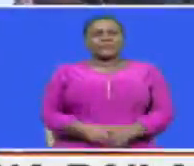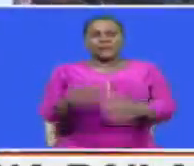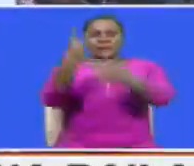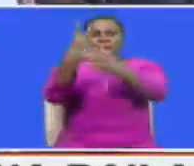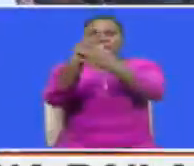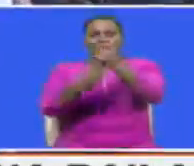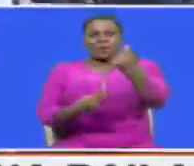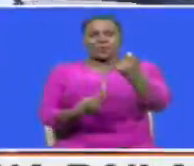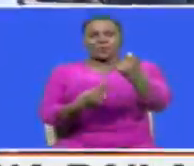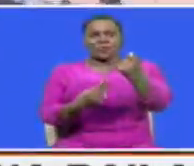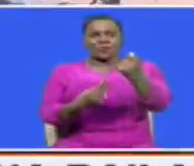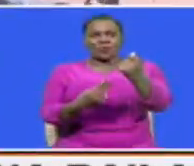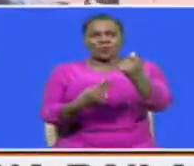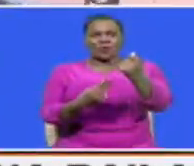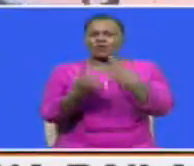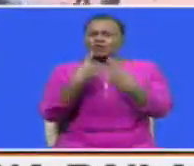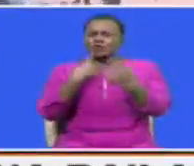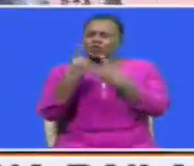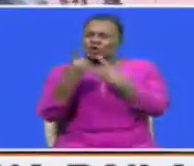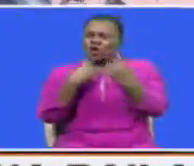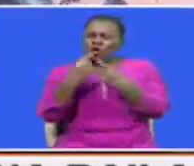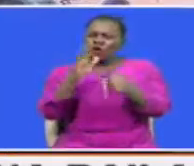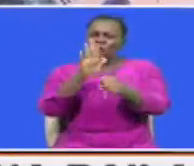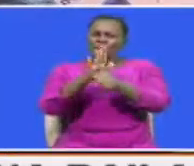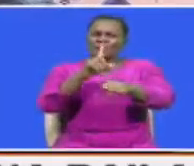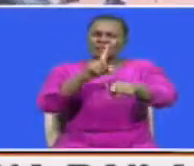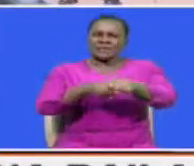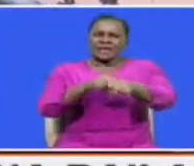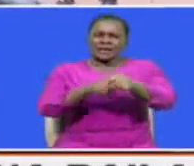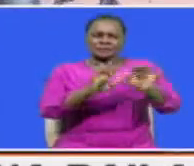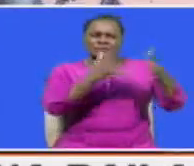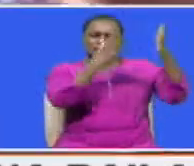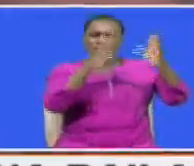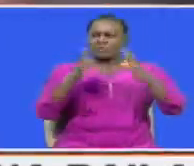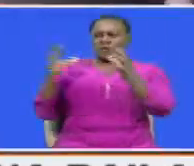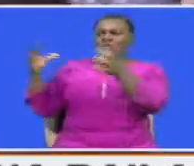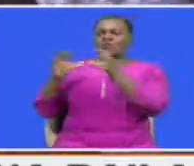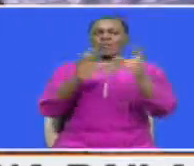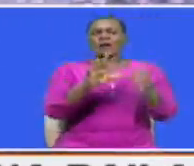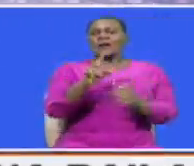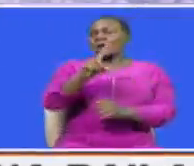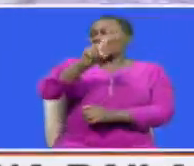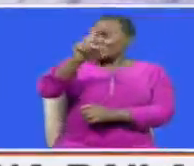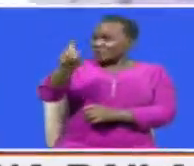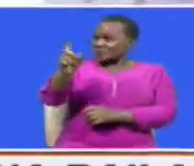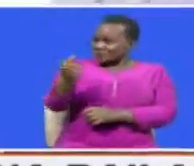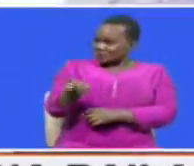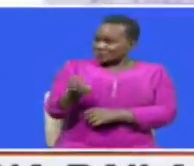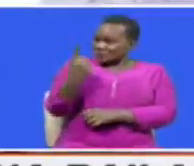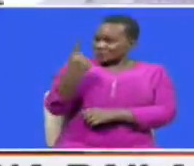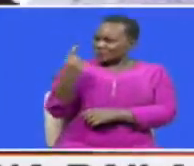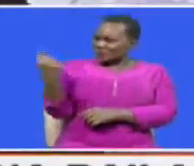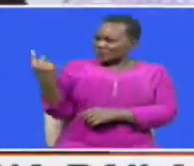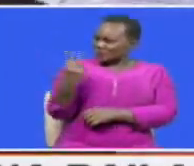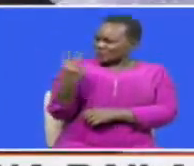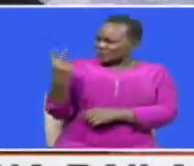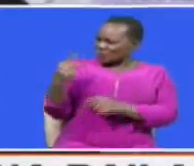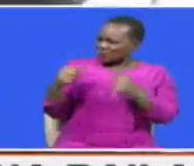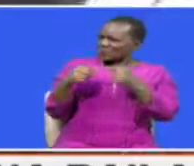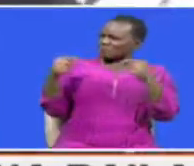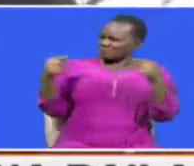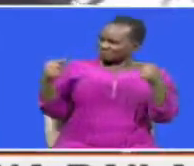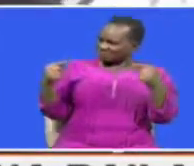Wawili hawa walionekana wakipiga gumzo mara kadhaa kila mmoja akishabikia timu yake. Maswali sasa yameibuka kama mahasidi hawa wa